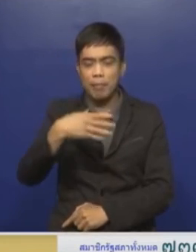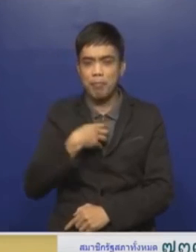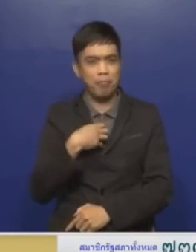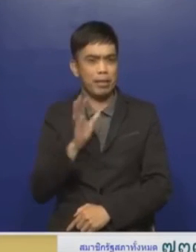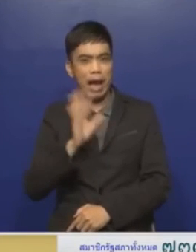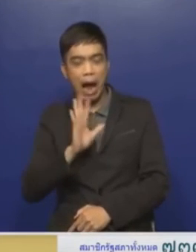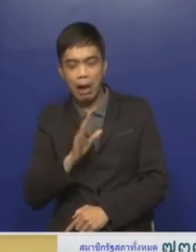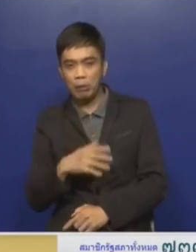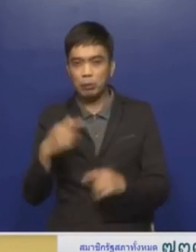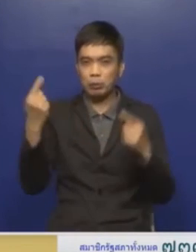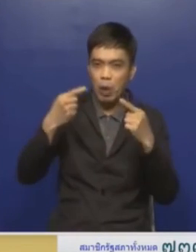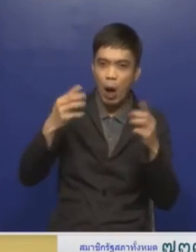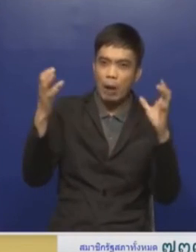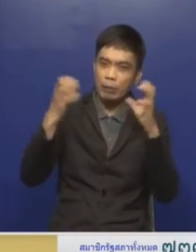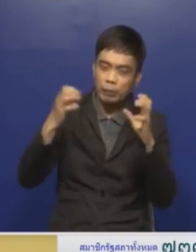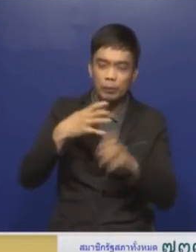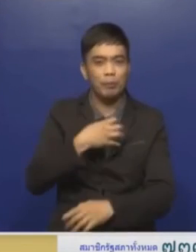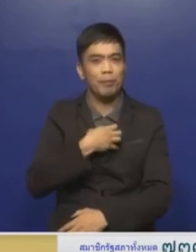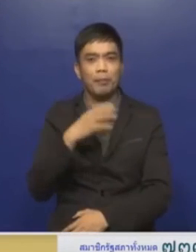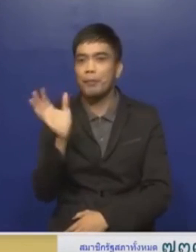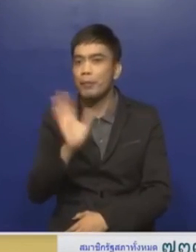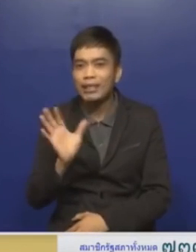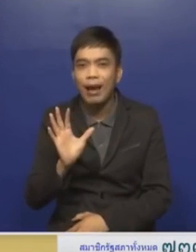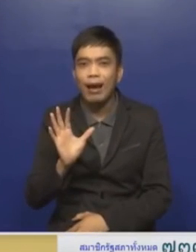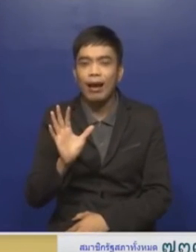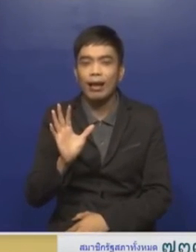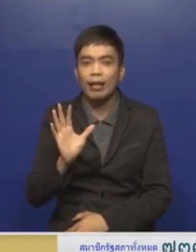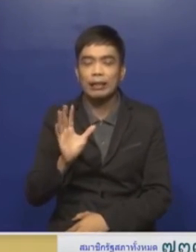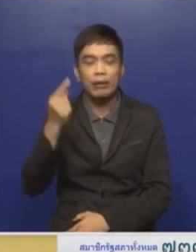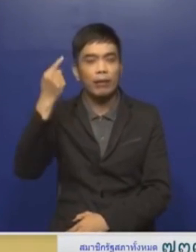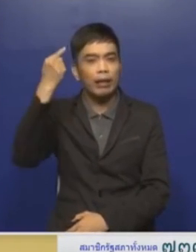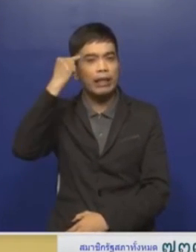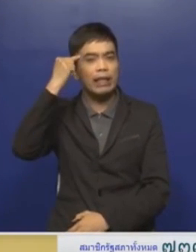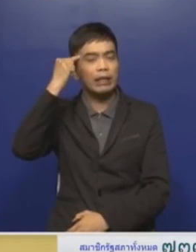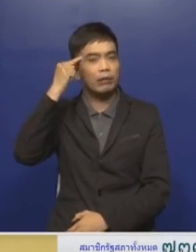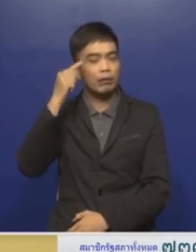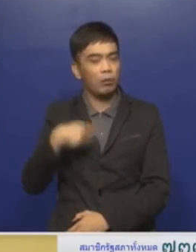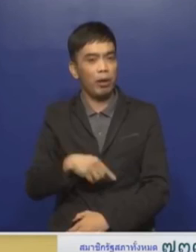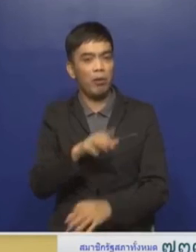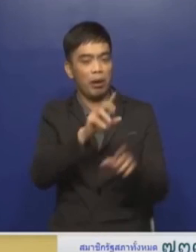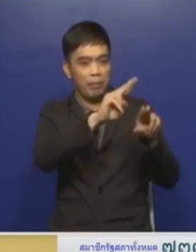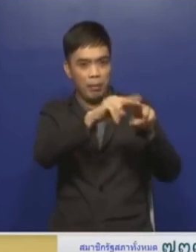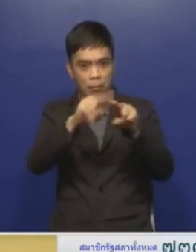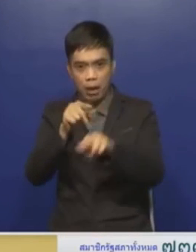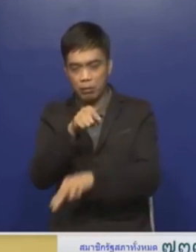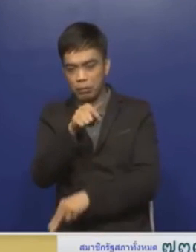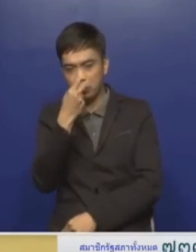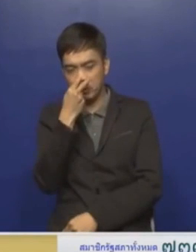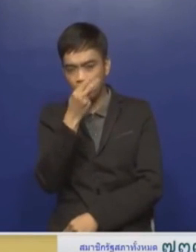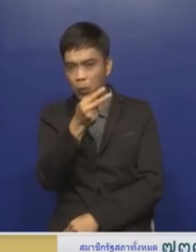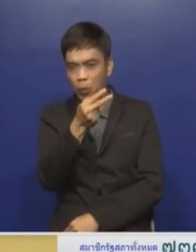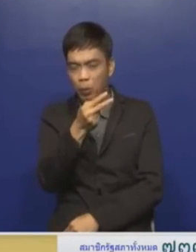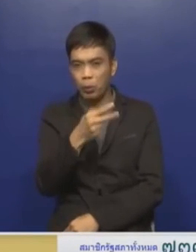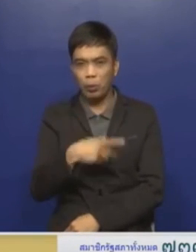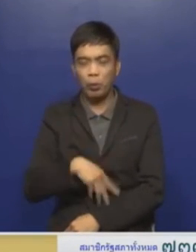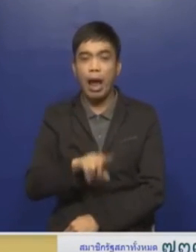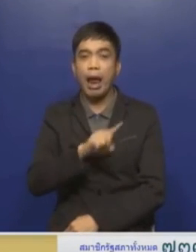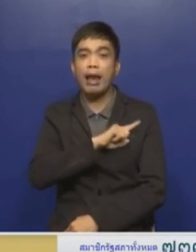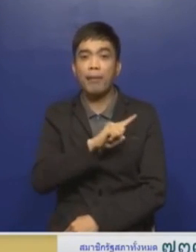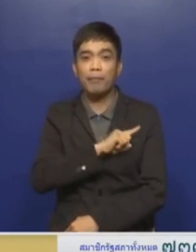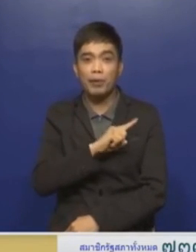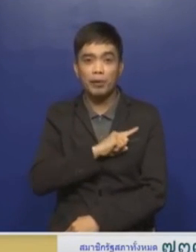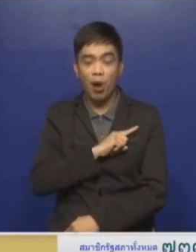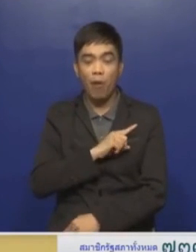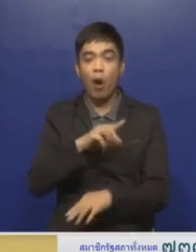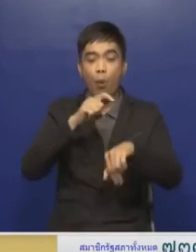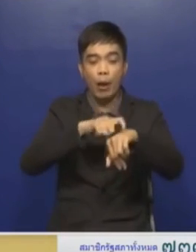ไม่รับผดช่บห